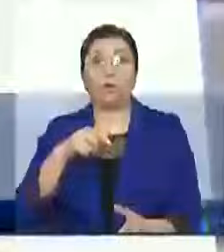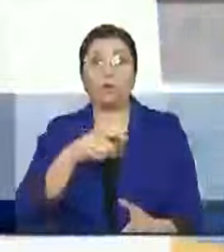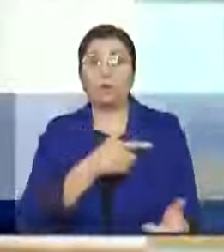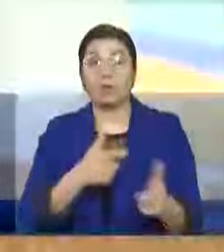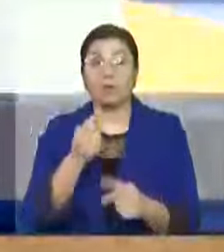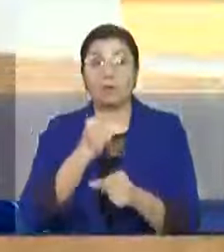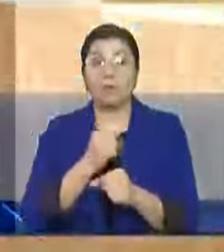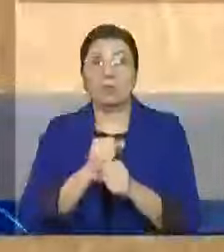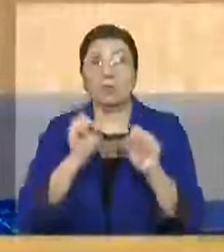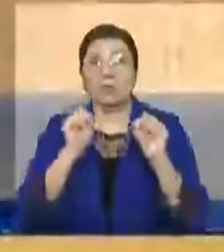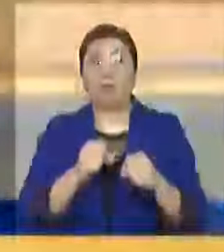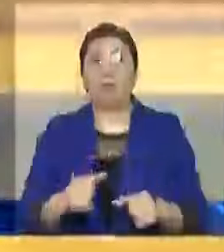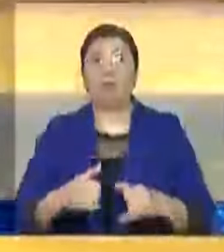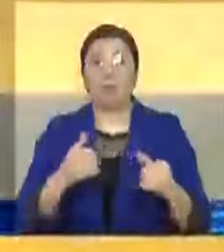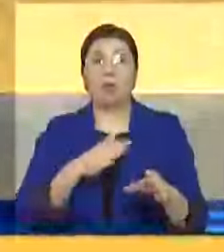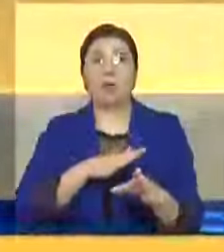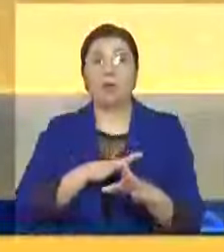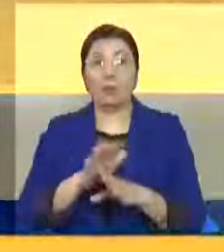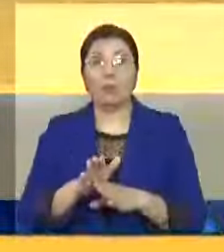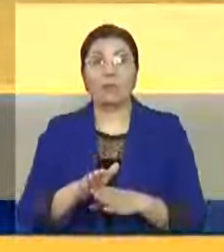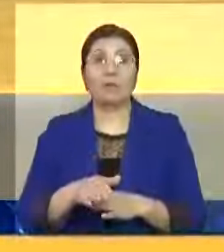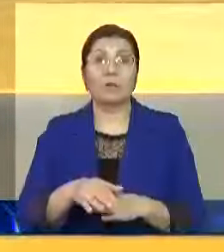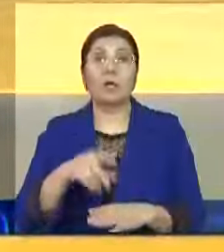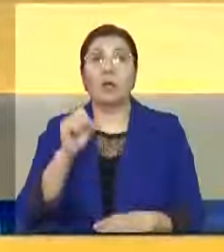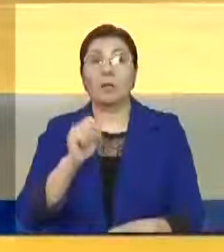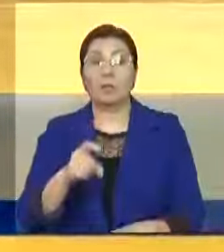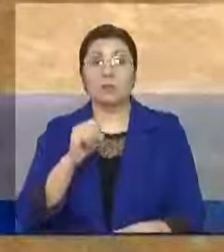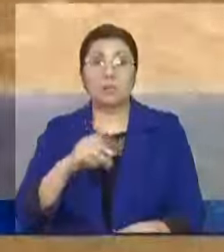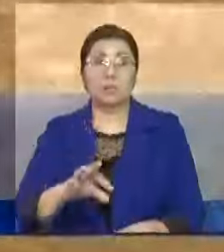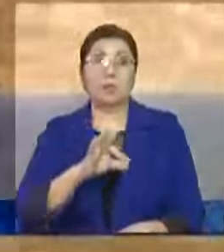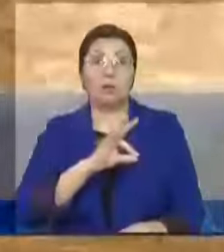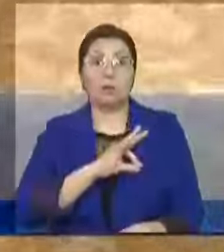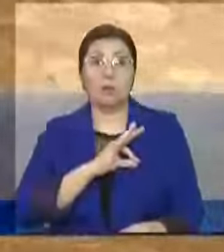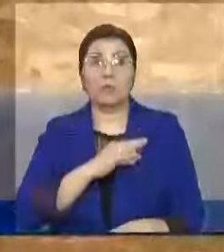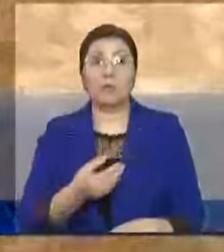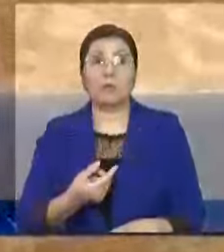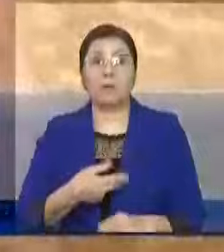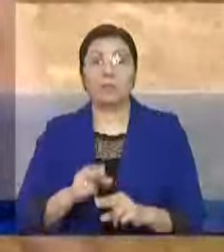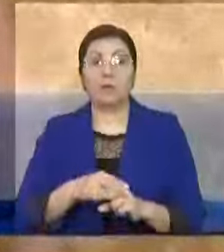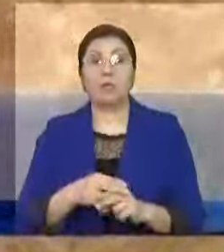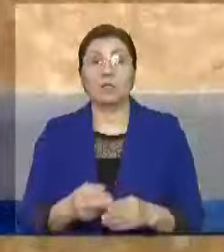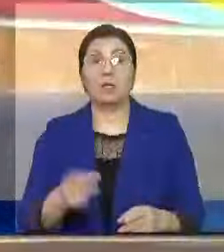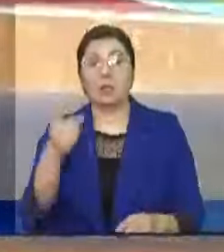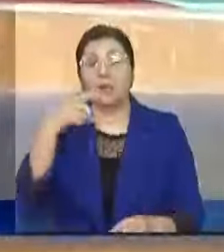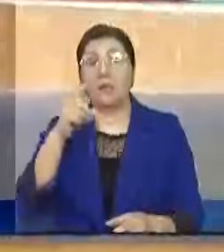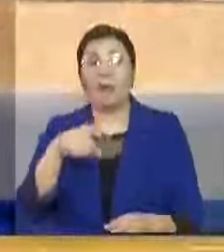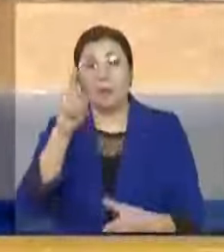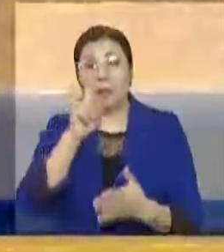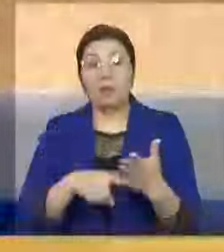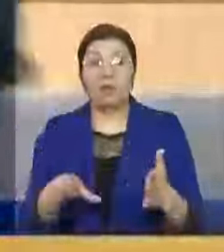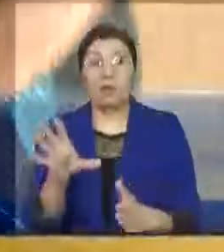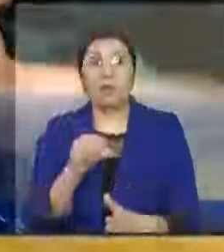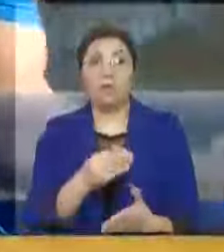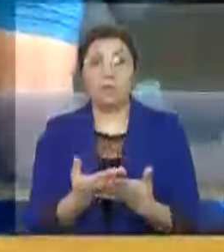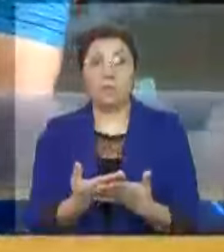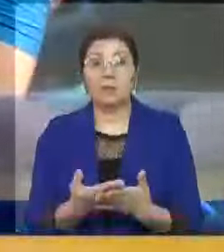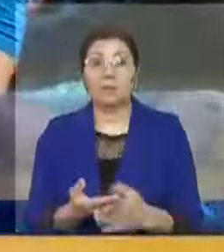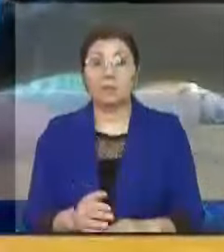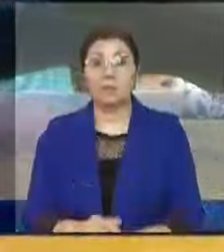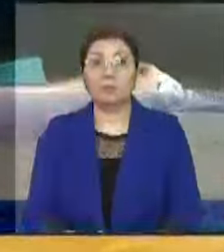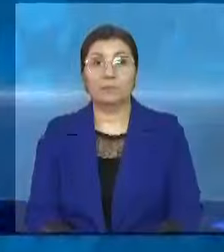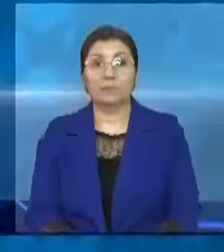сделать все возможное для пополнения копилки страны золотой медалью. В это верят и болельщики борца. В ответственный момент они, к слову, будут